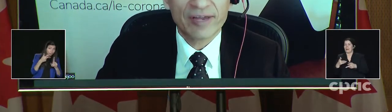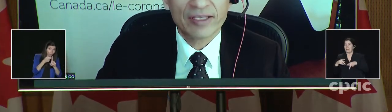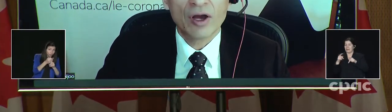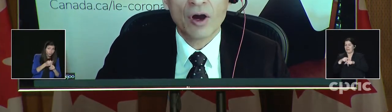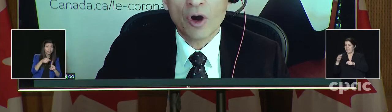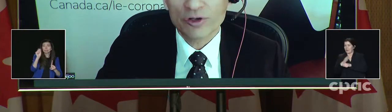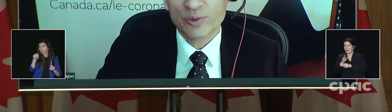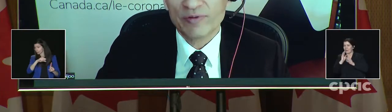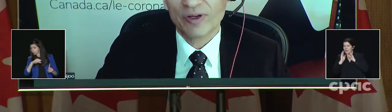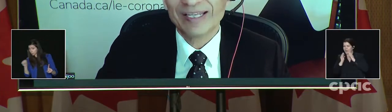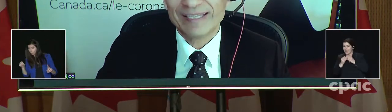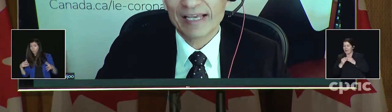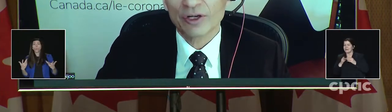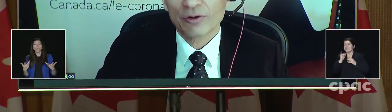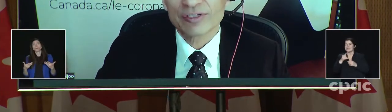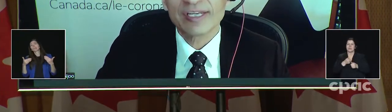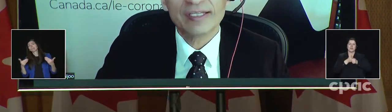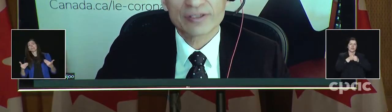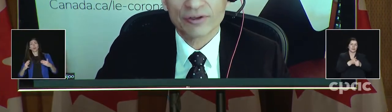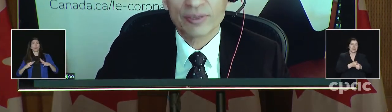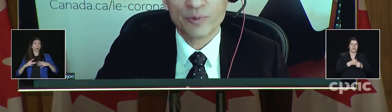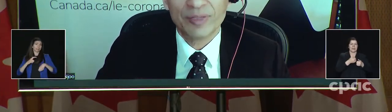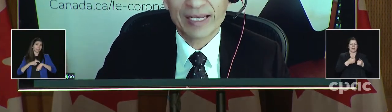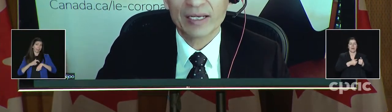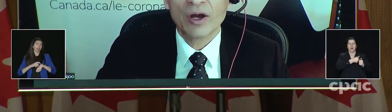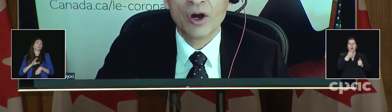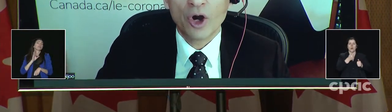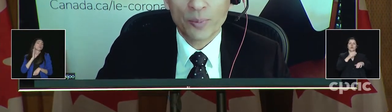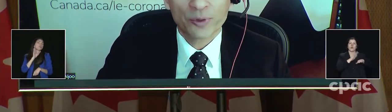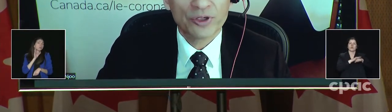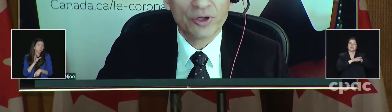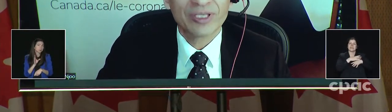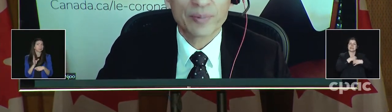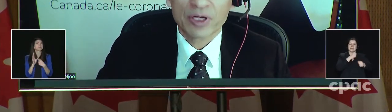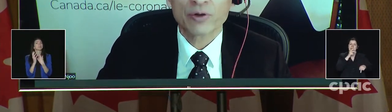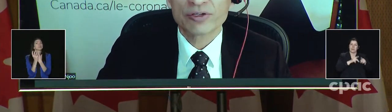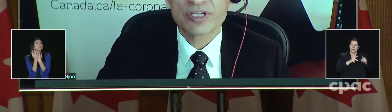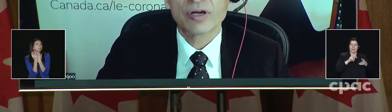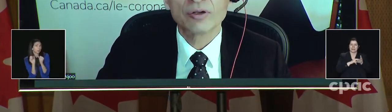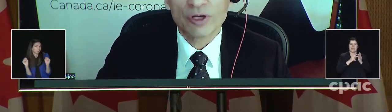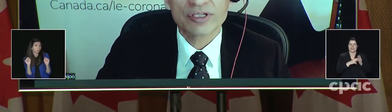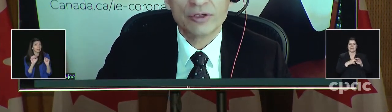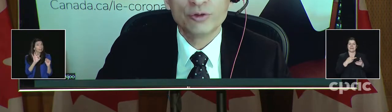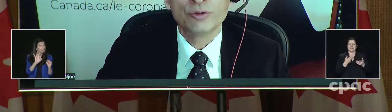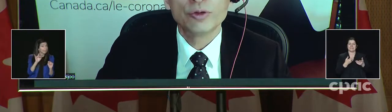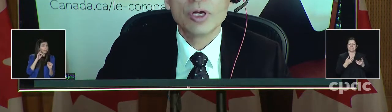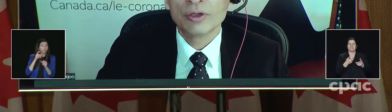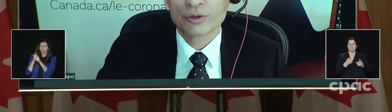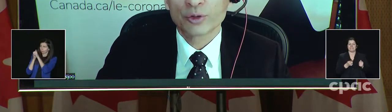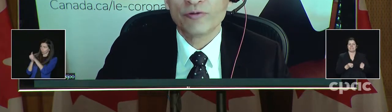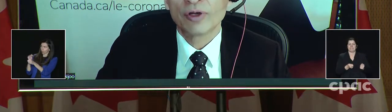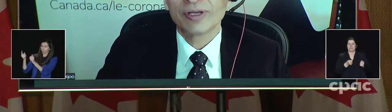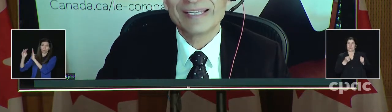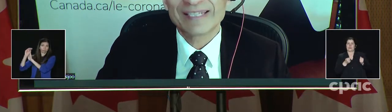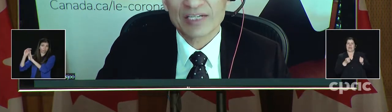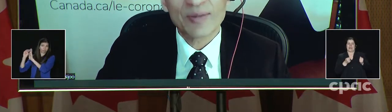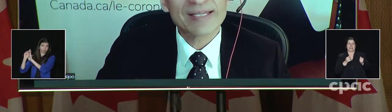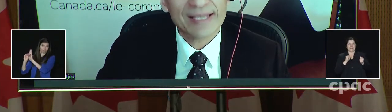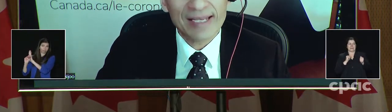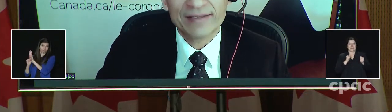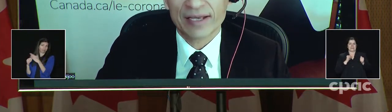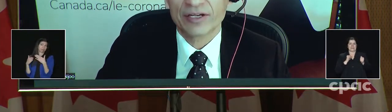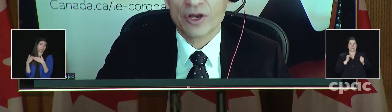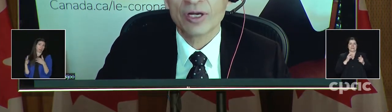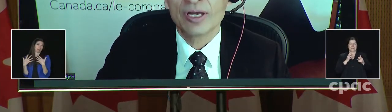des fêtes en suivant les derniers conseils de santé publique, en prenant des précautions lorsque nous nous trouvons dans les